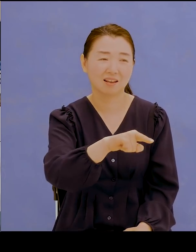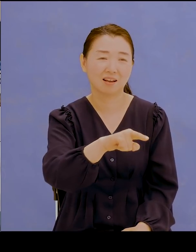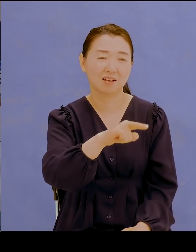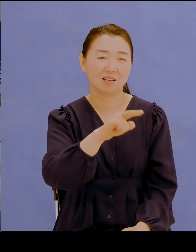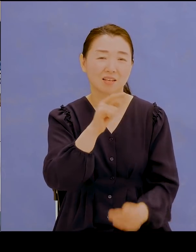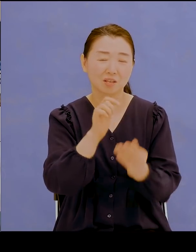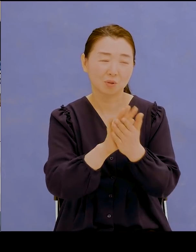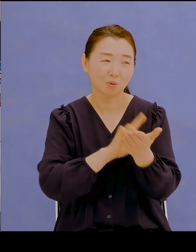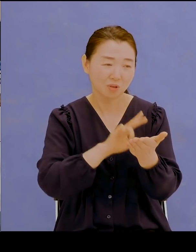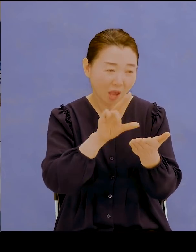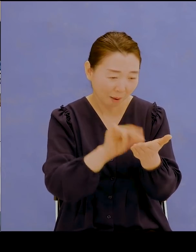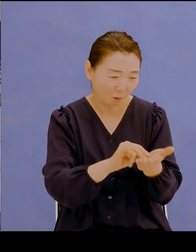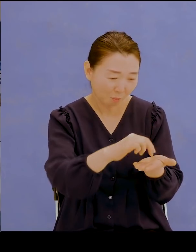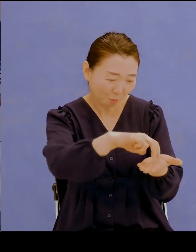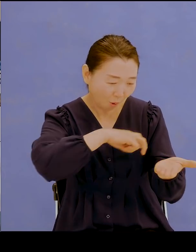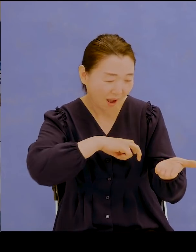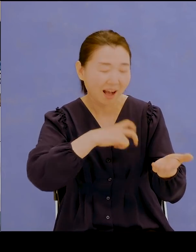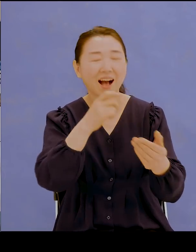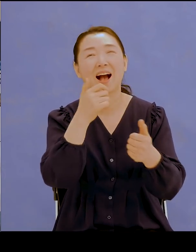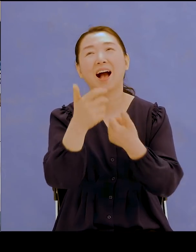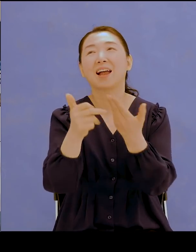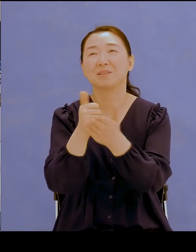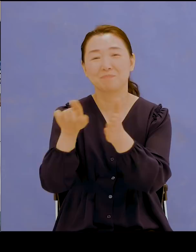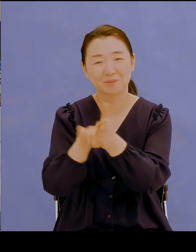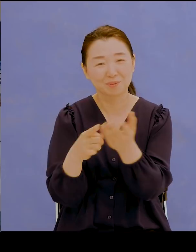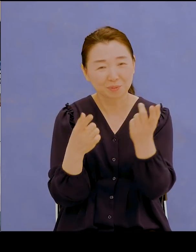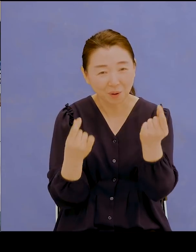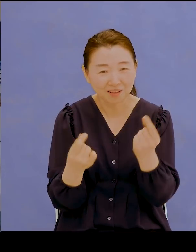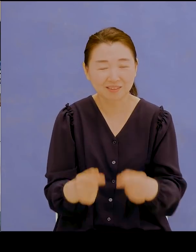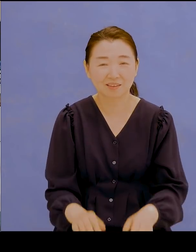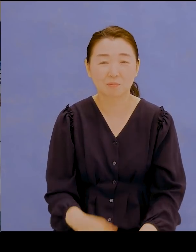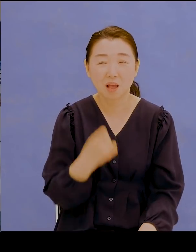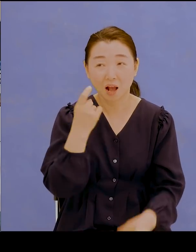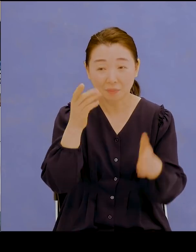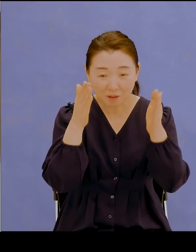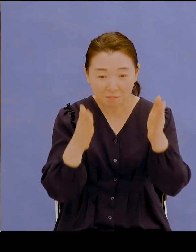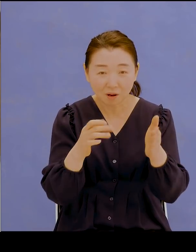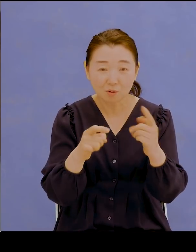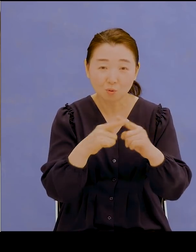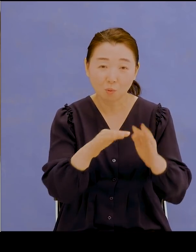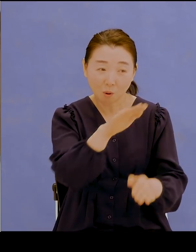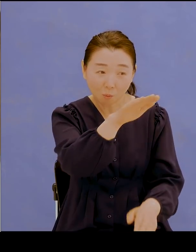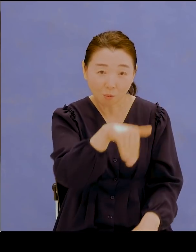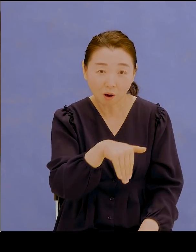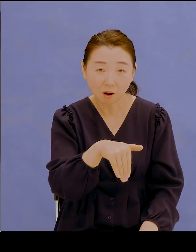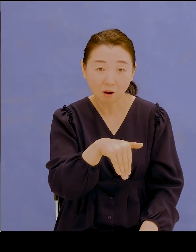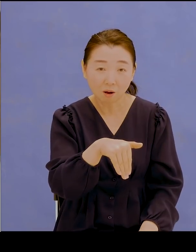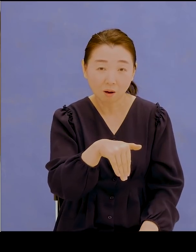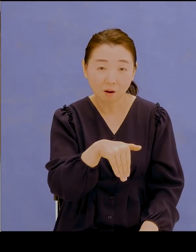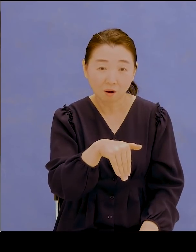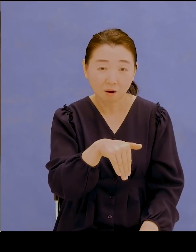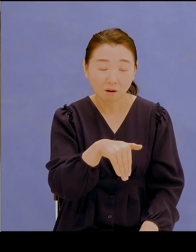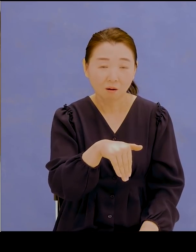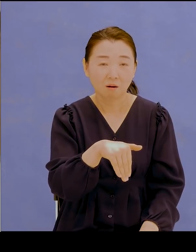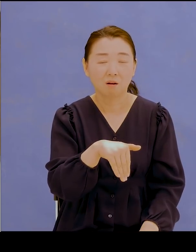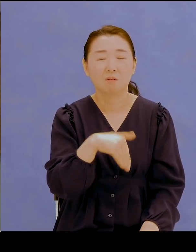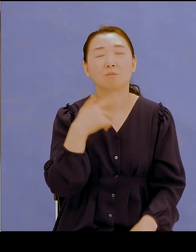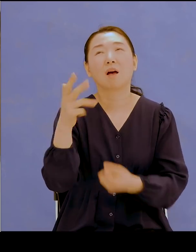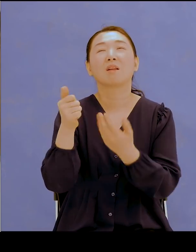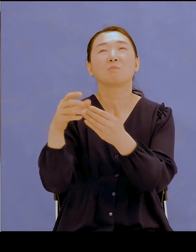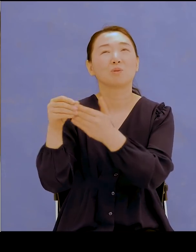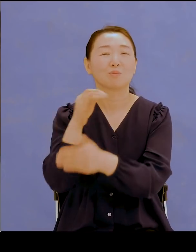기도 제목을 보내는 거야. 하나님을 믿는다는 거잖아요. 예. 그리고 한 달 만에 이렇게 교회 나온다는 거는 자기 발로 온 건 아니잖아요.